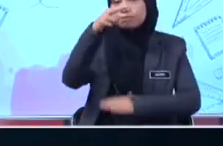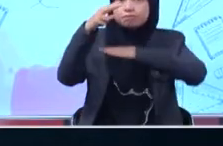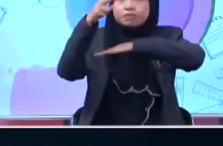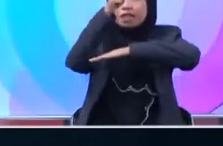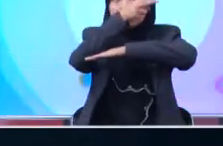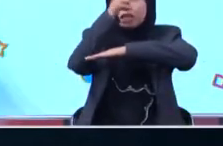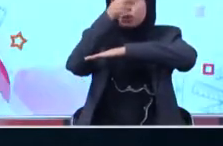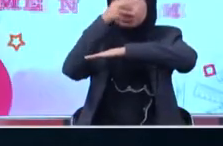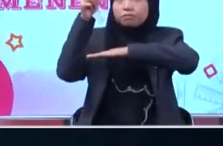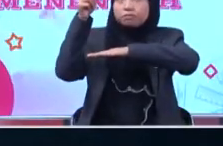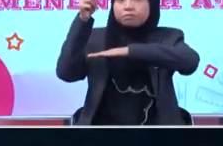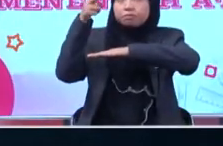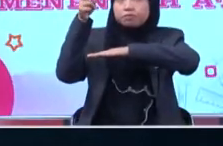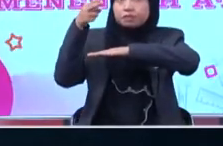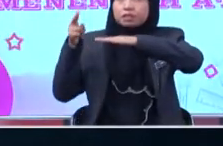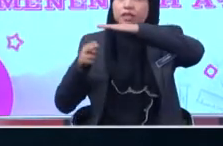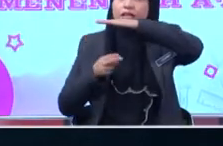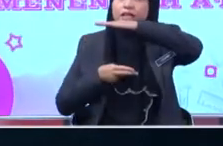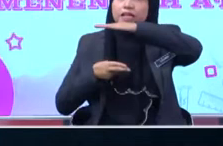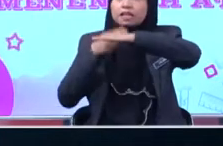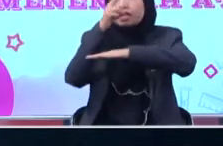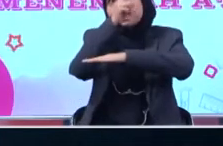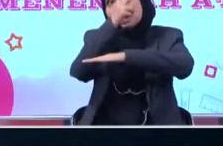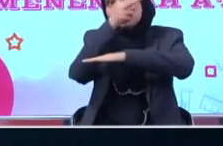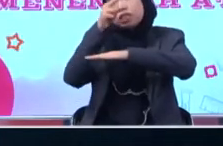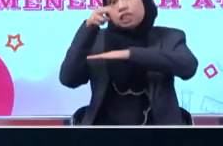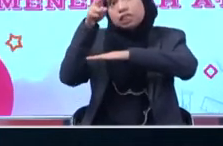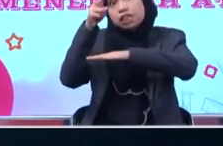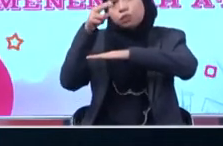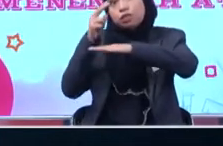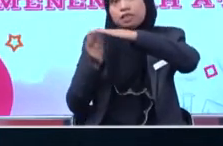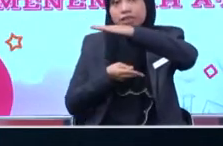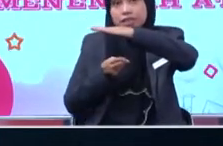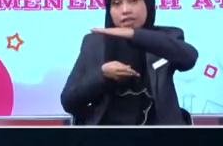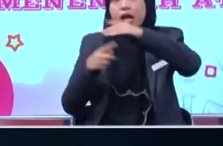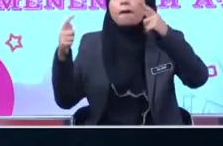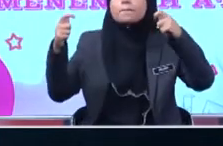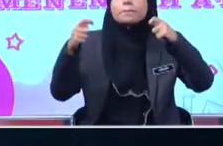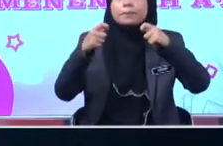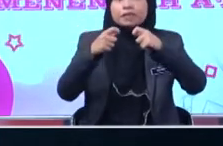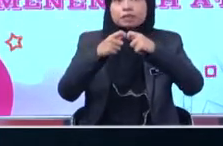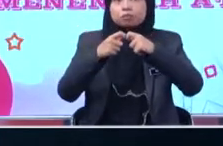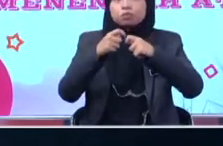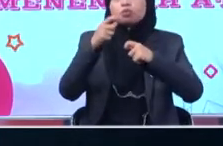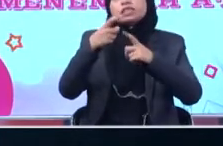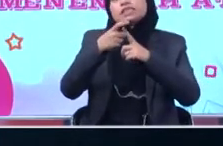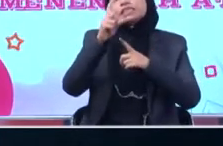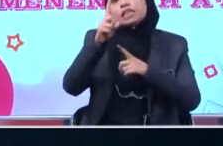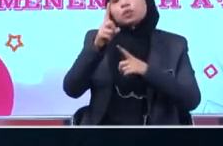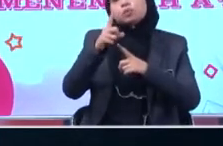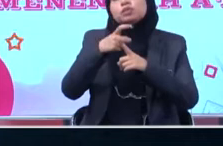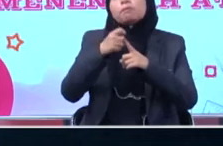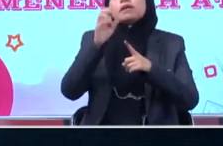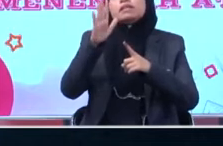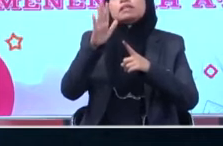masuk ada dua baris 2 baris atas bawah dan hadapan bertemu 1dvd 15 huruf